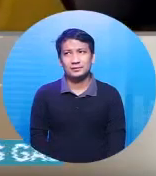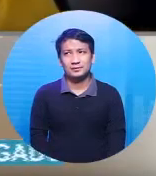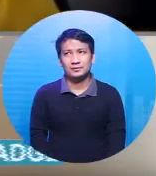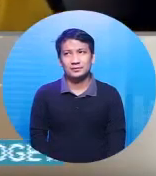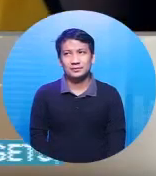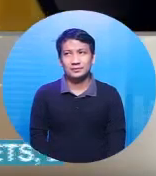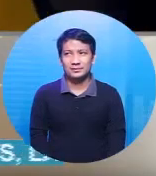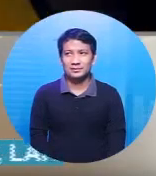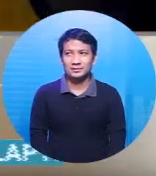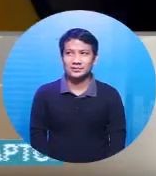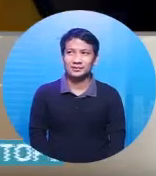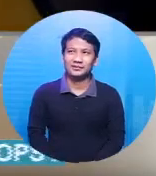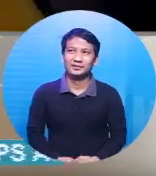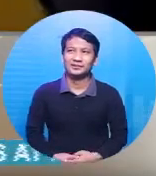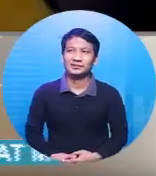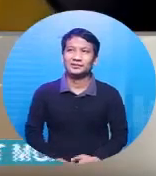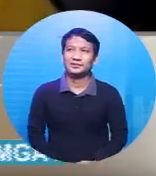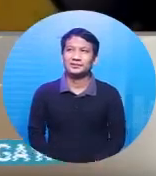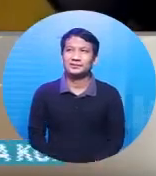Sige po. Go ahead po.